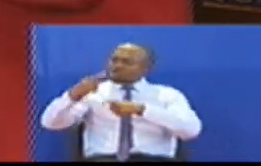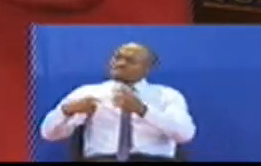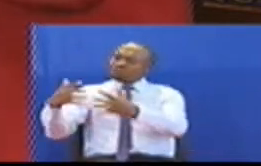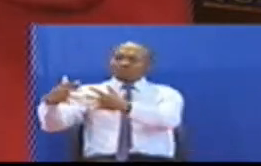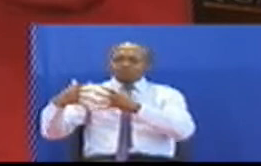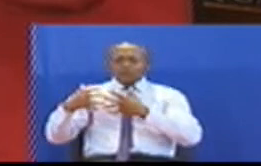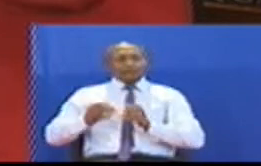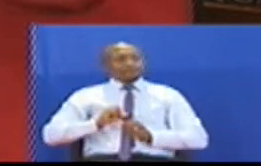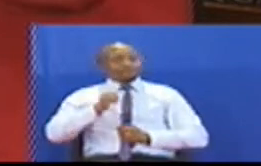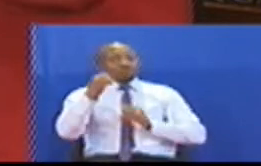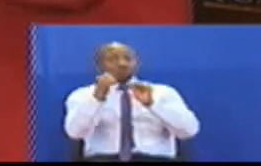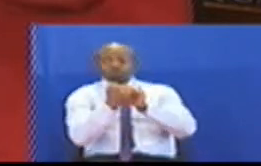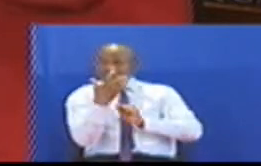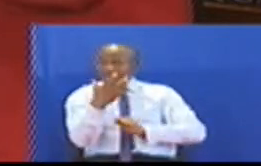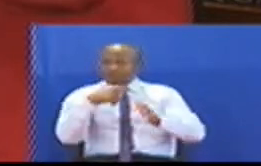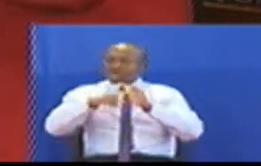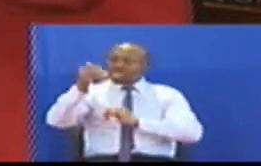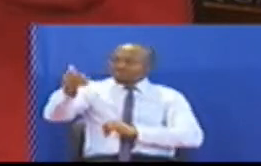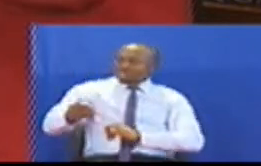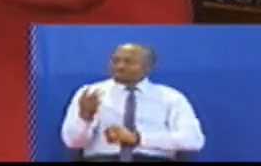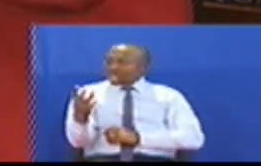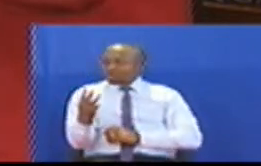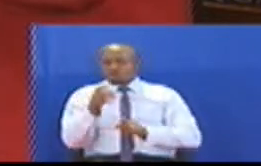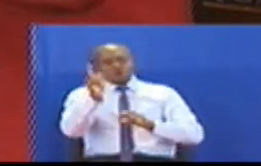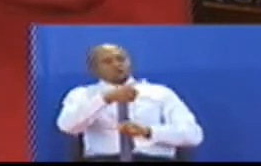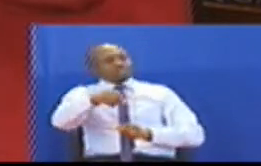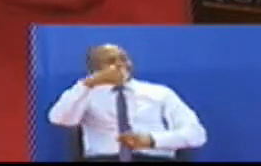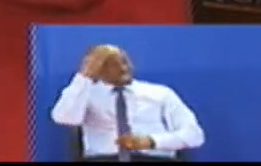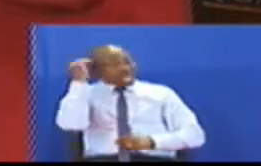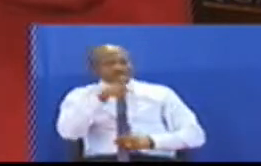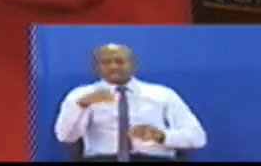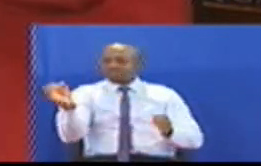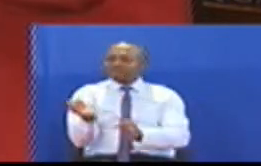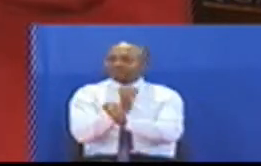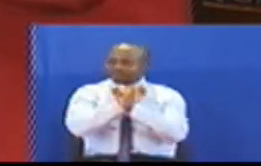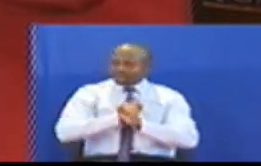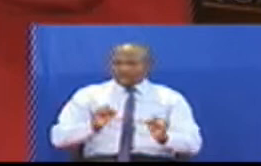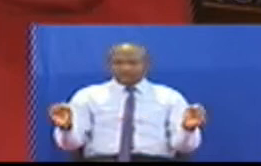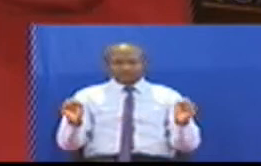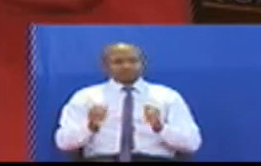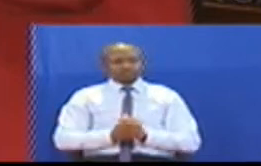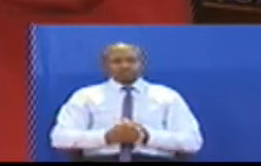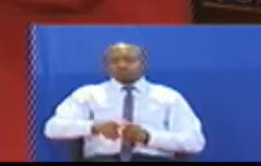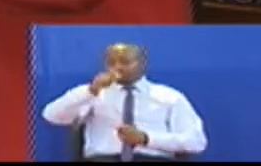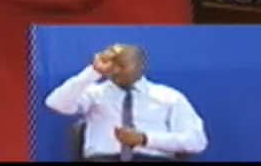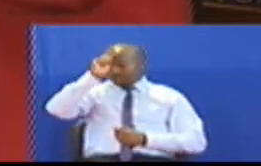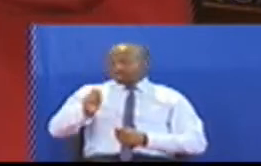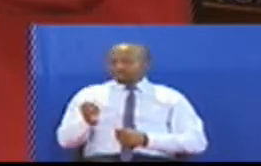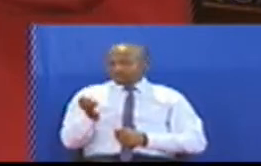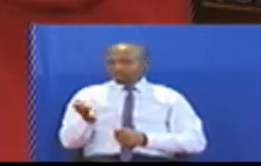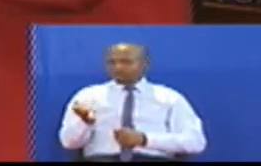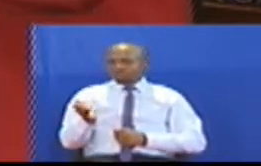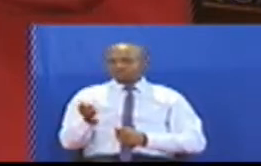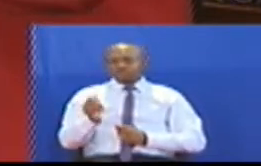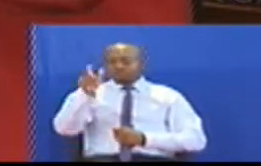Milioni 15 kuirudisha ndani ya miezi mitatu kwa kosa la serikali haitowezekana. Mheshimiwa,